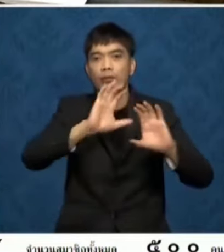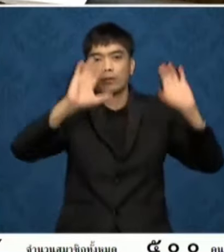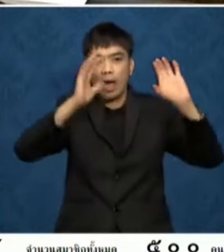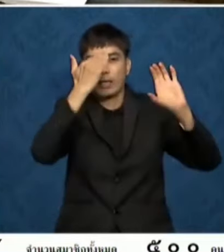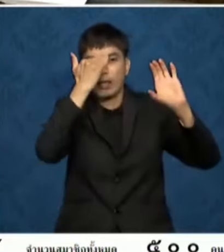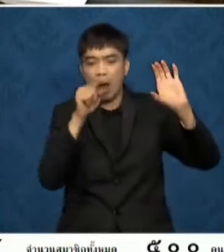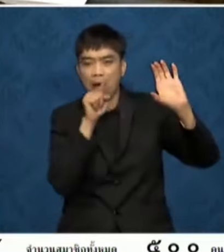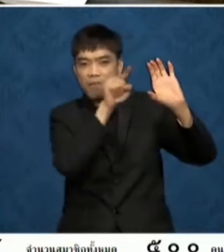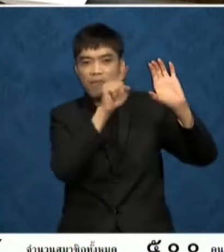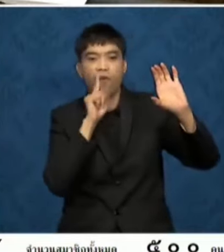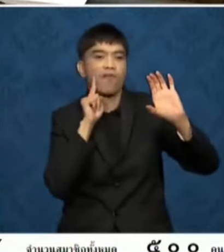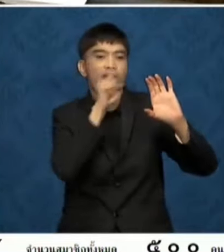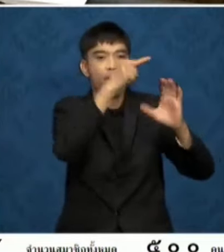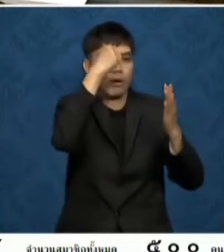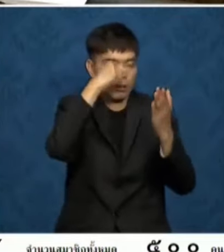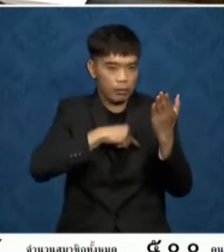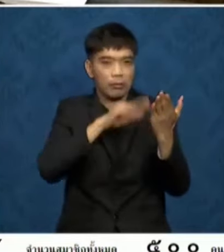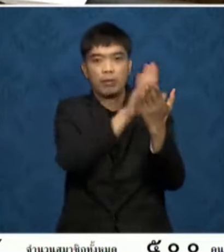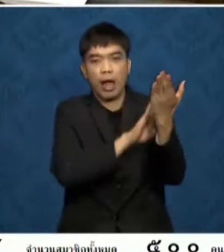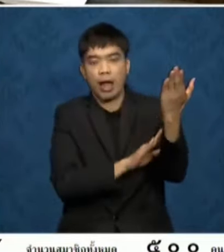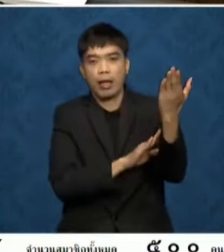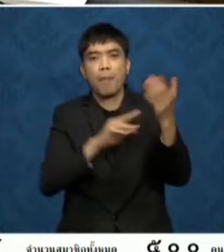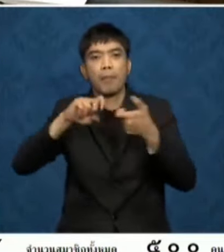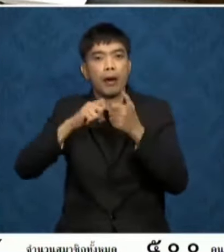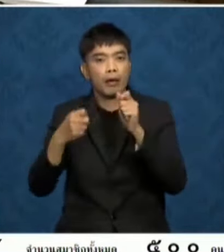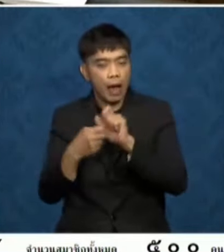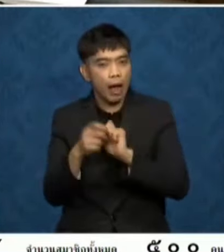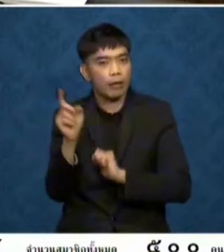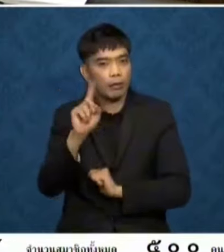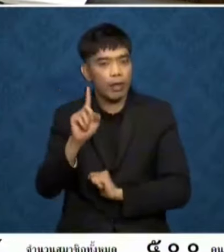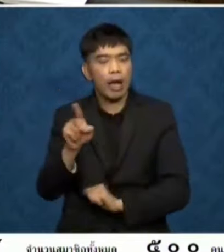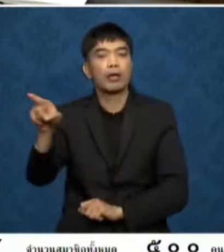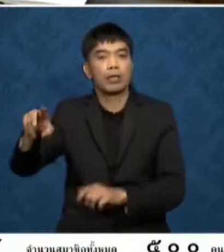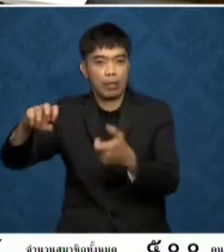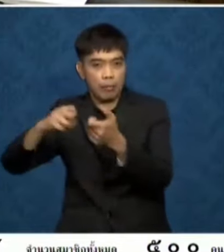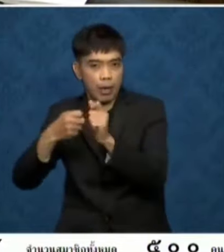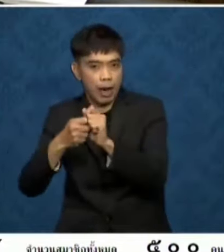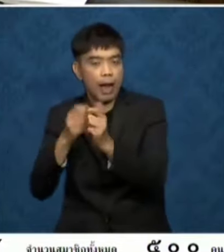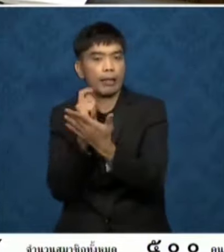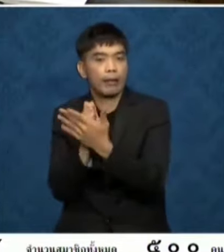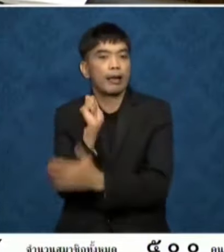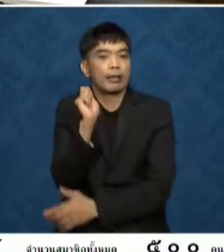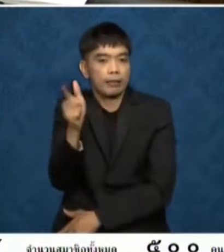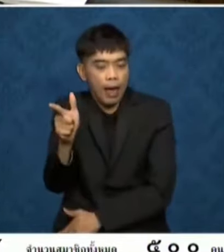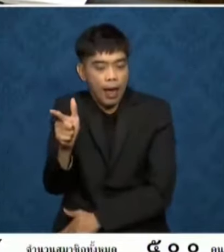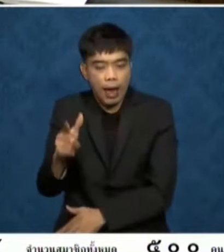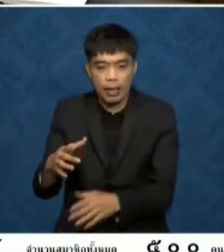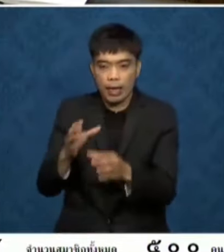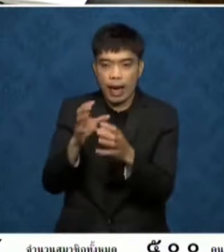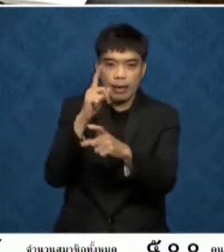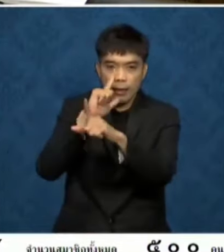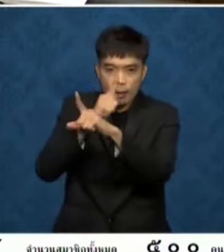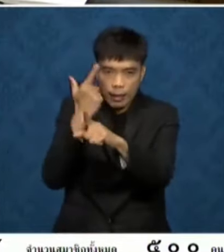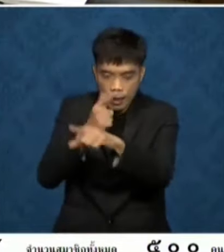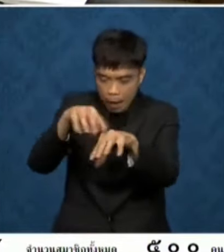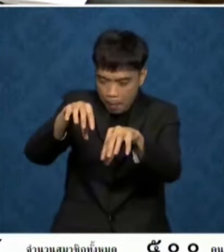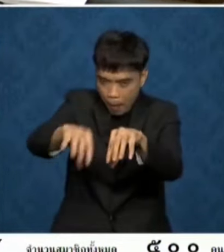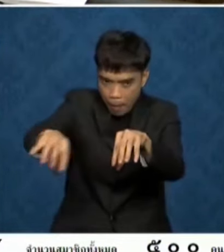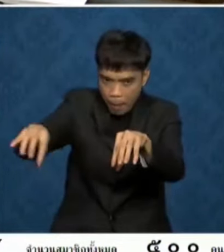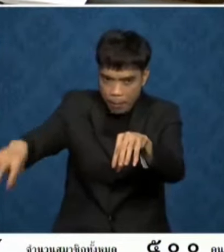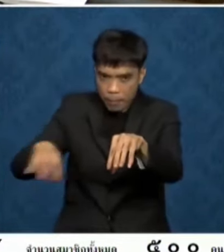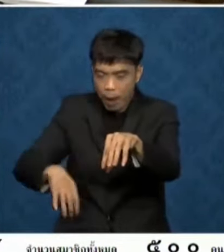ะเกิดมาจากตรงนี้ค่ะในประเด็นที่เกี่ยวกับกรณีข้อพิพาทค่าใช้จ่ายในการรื้อถอนแท่นเป็น